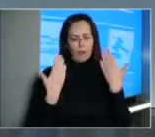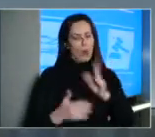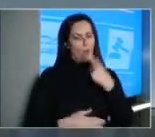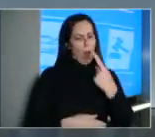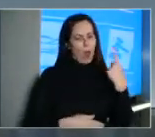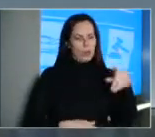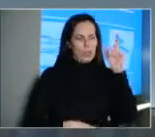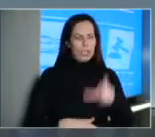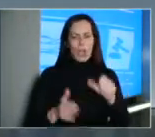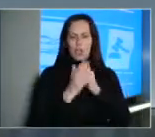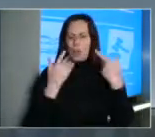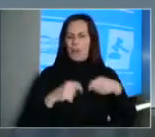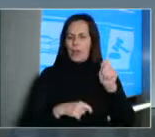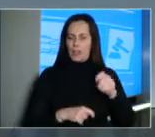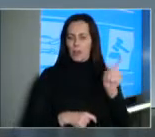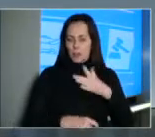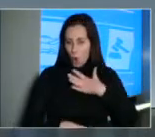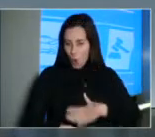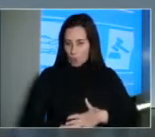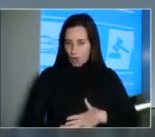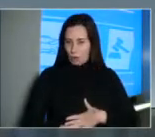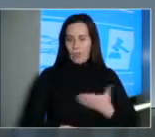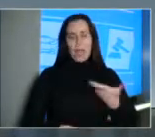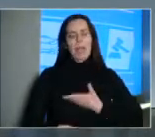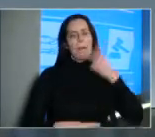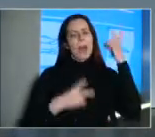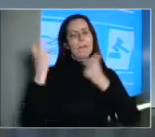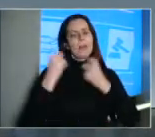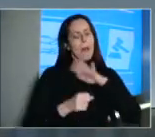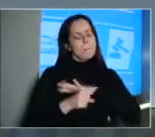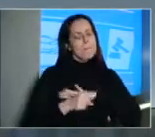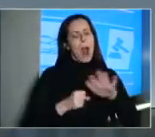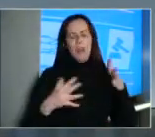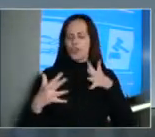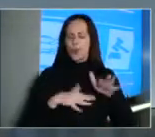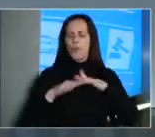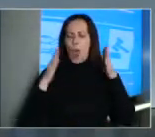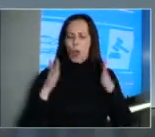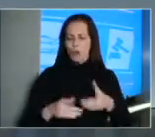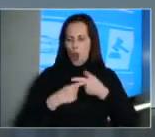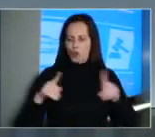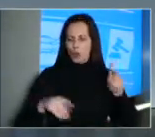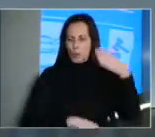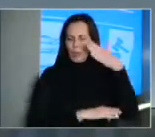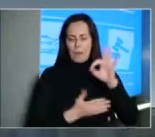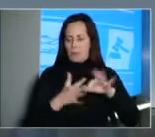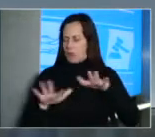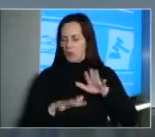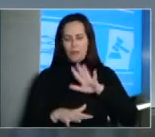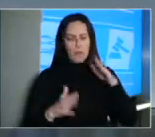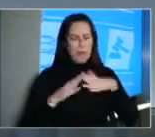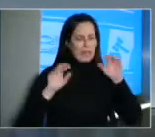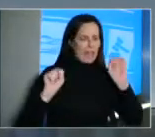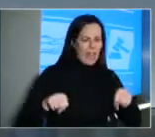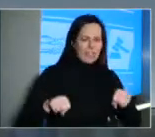אחד, אזרח, עיתונאי, חבר כנסת, ומי שחפץ בכך, לקבל מידע מלא ושקוף מהגופים השונים במדינה. ממשרדי ממשלה, בית הנשיא